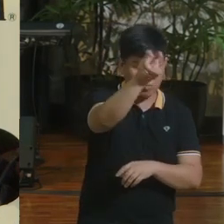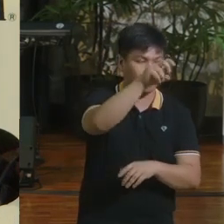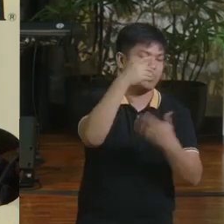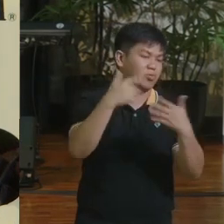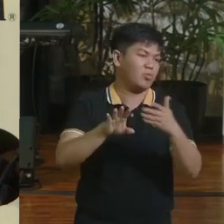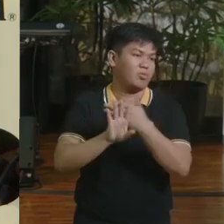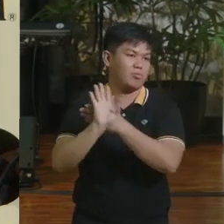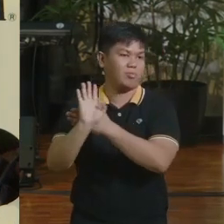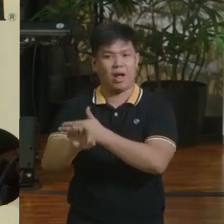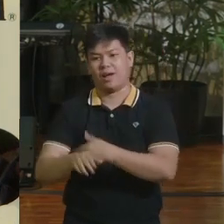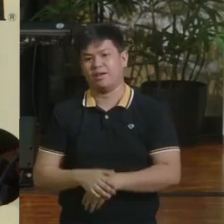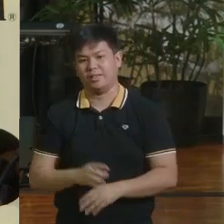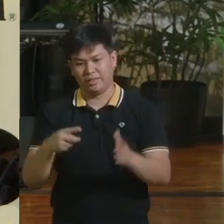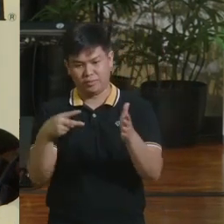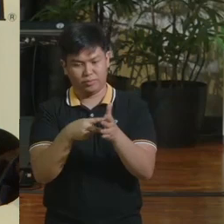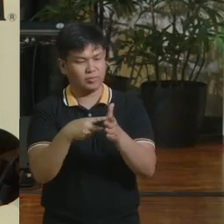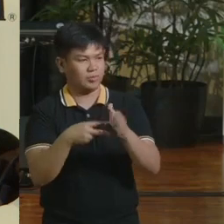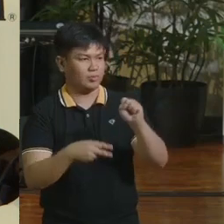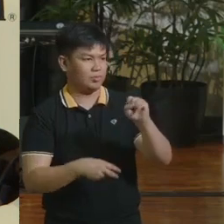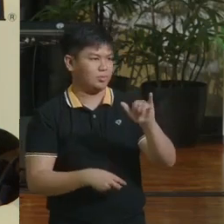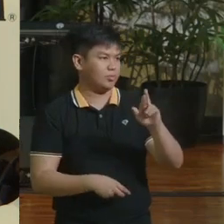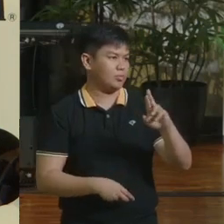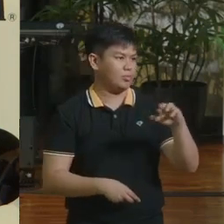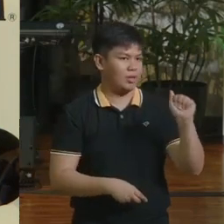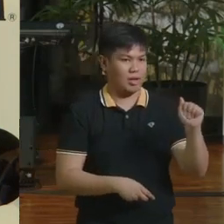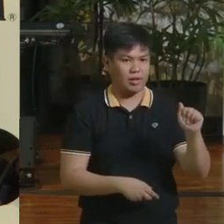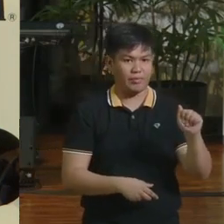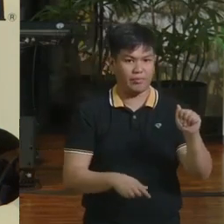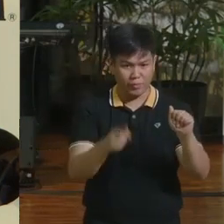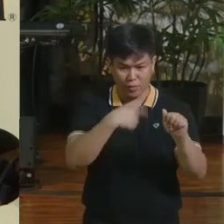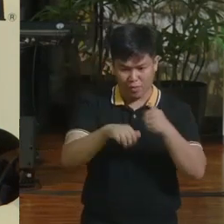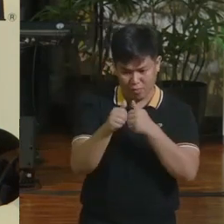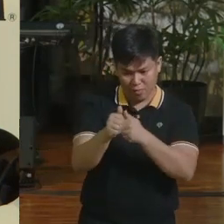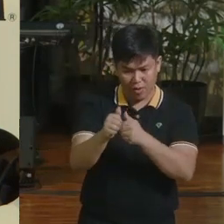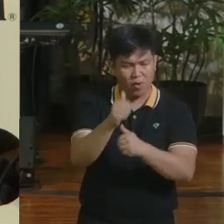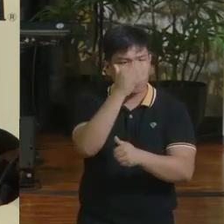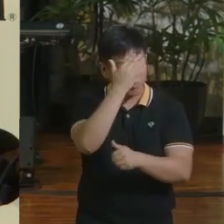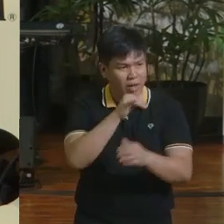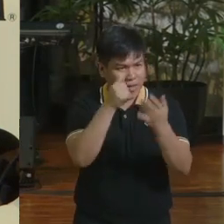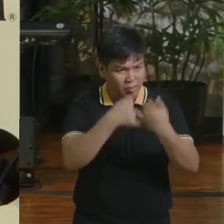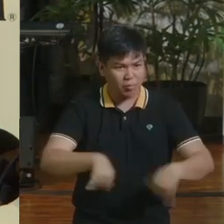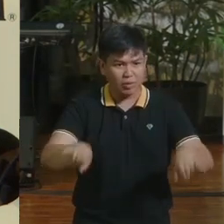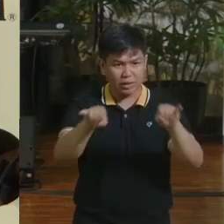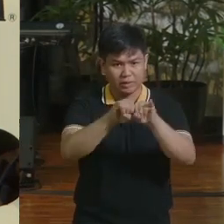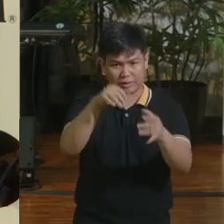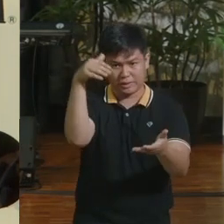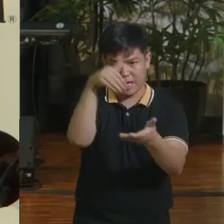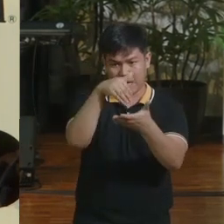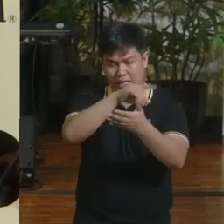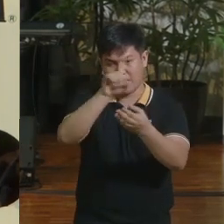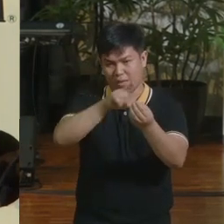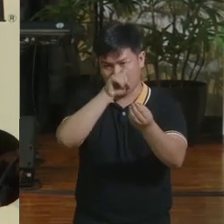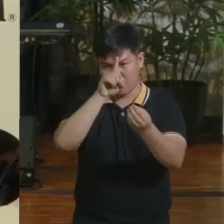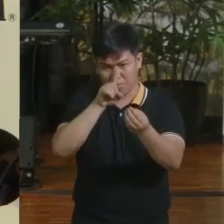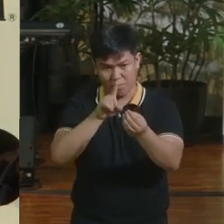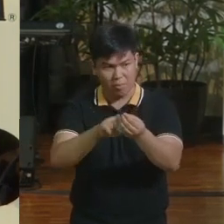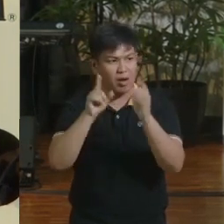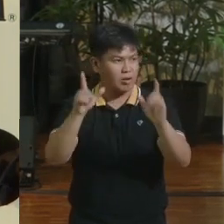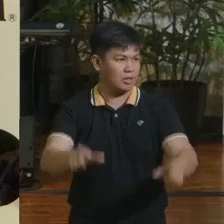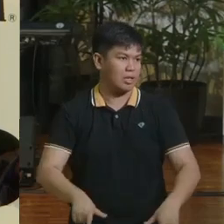scripture kung saan masusundan natin ang buhay ni Apostol Pablo. Bakit ba importante na